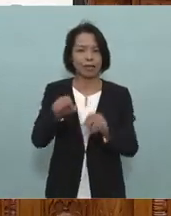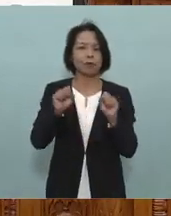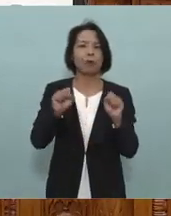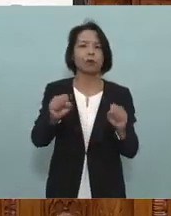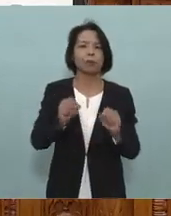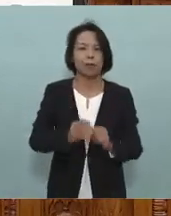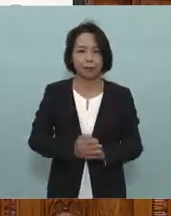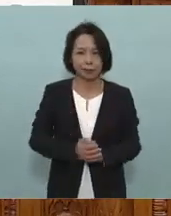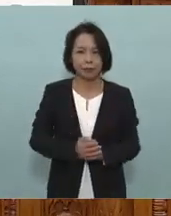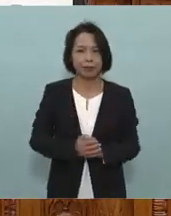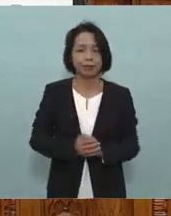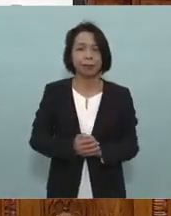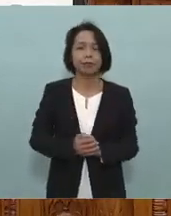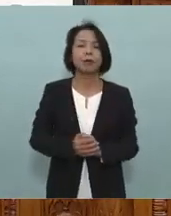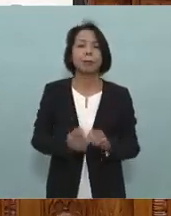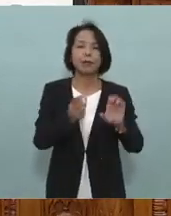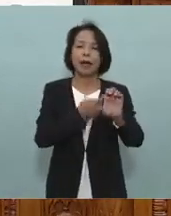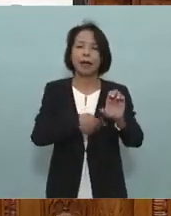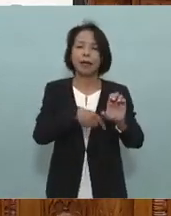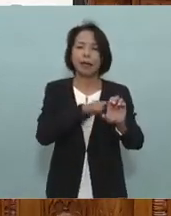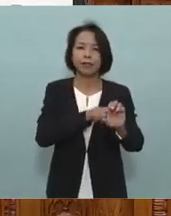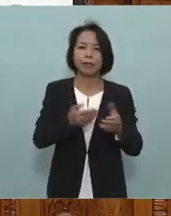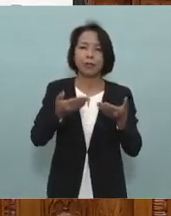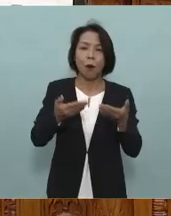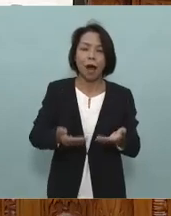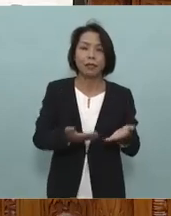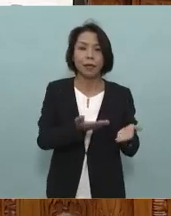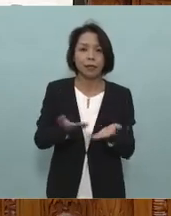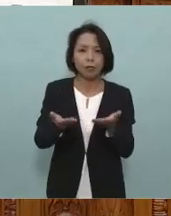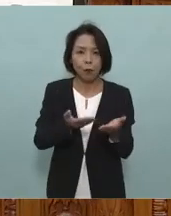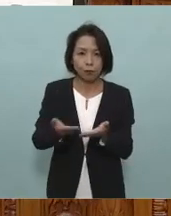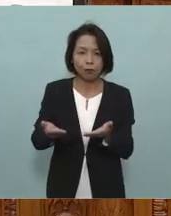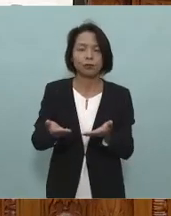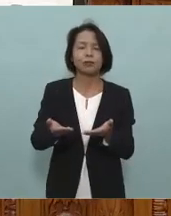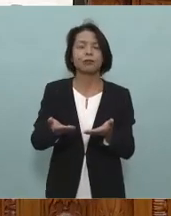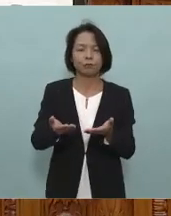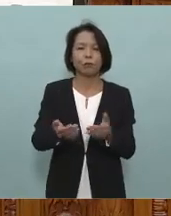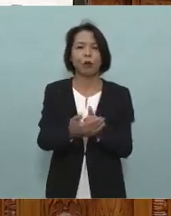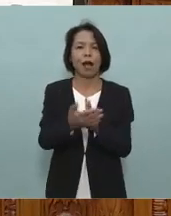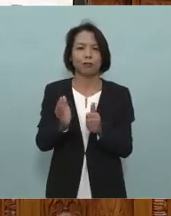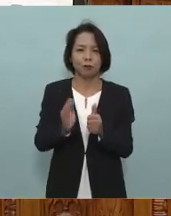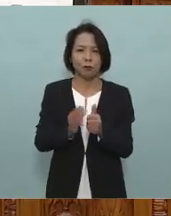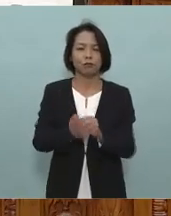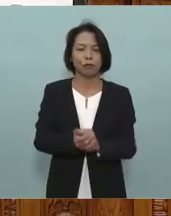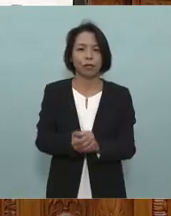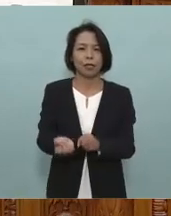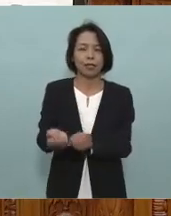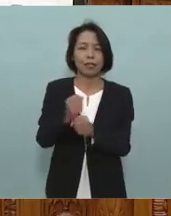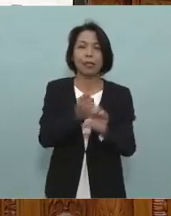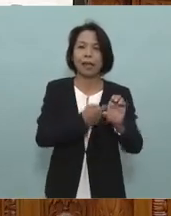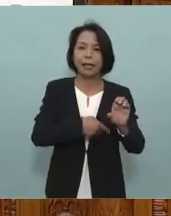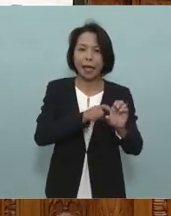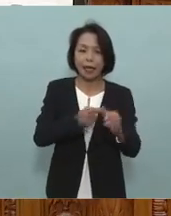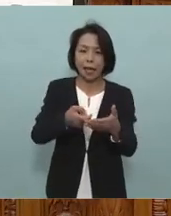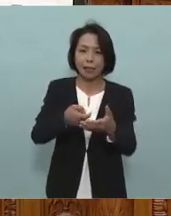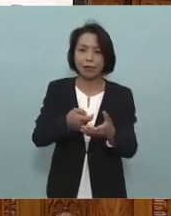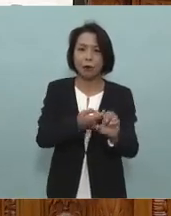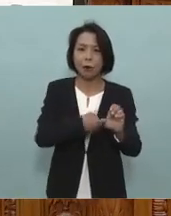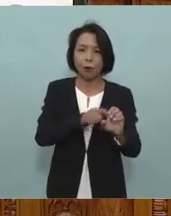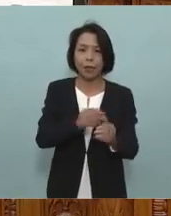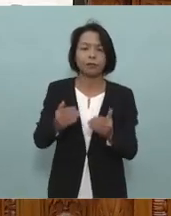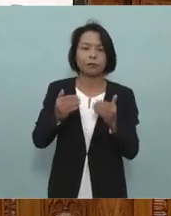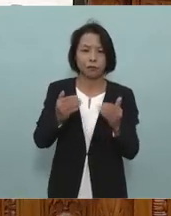さらにはエネルギー安定供給の確保再エネ省エネの推進